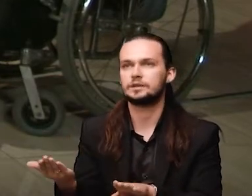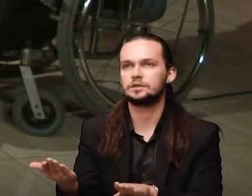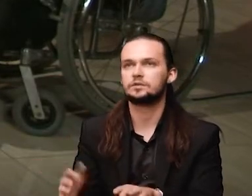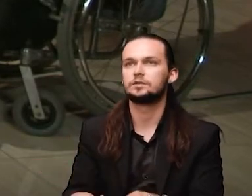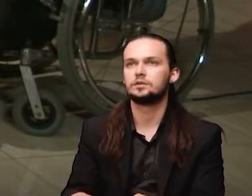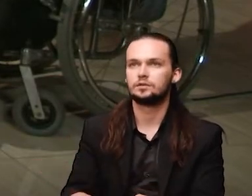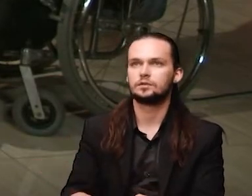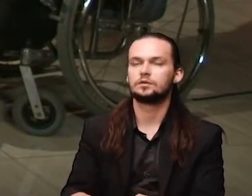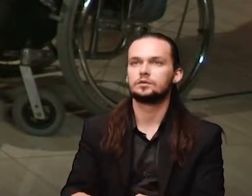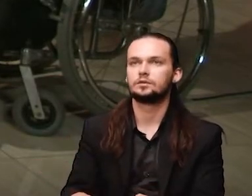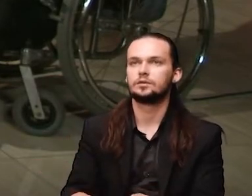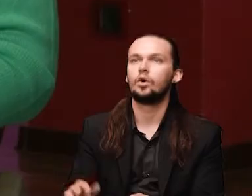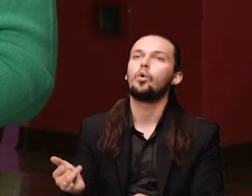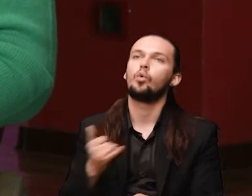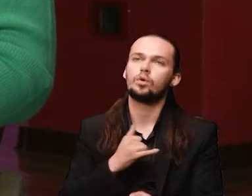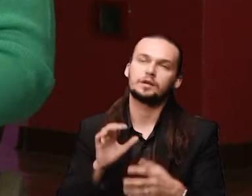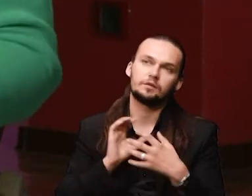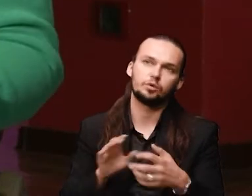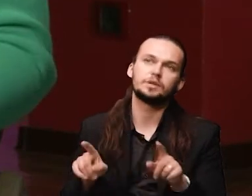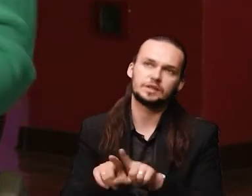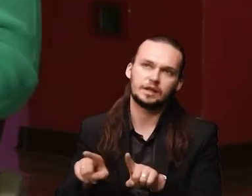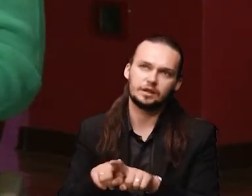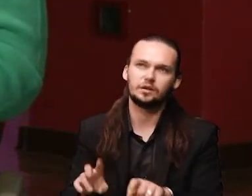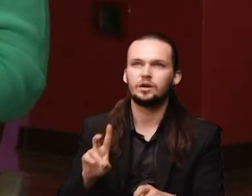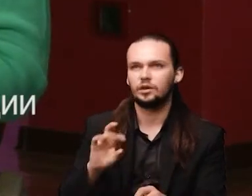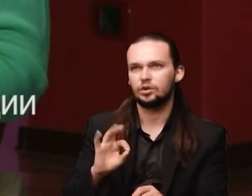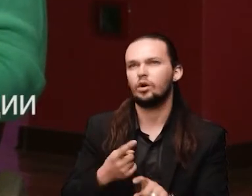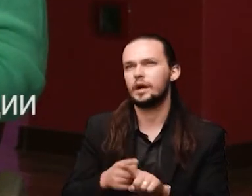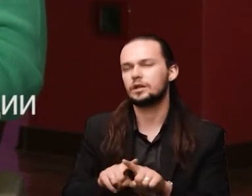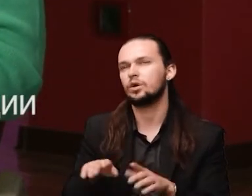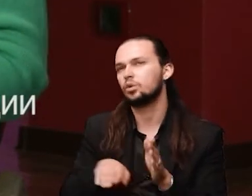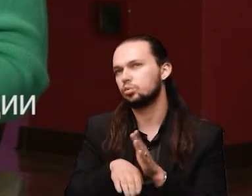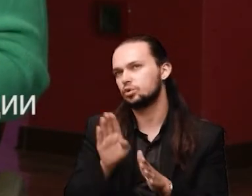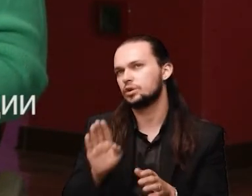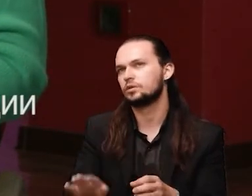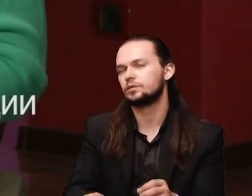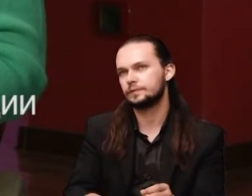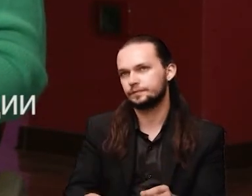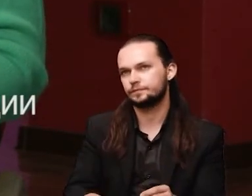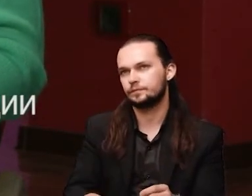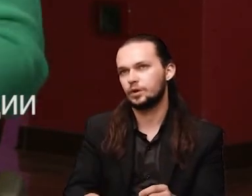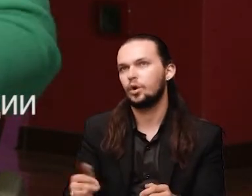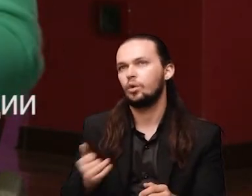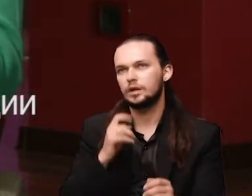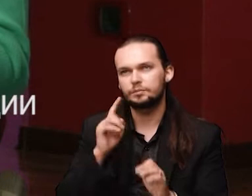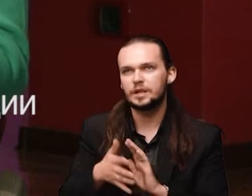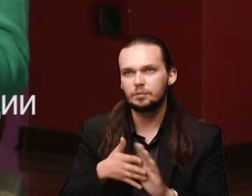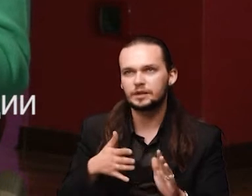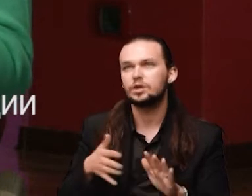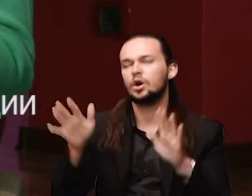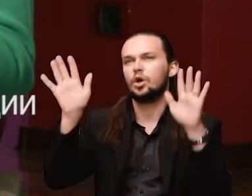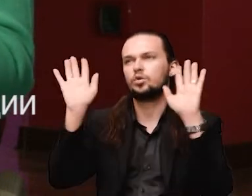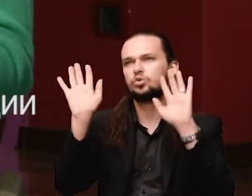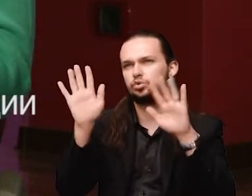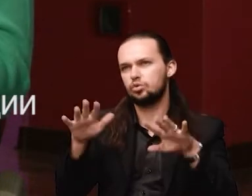Это тоже наклоняется и опускается аппарель. Вот, но у нас автобусы такие, с аппарелью. Но это даже лучше, потому что у нас же,